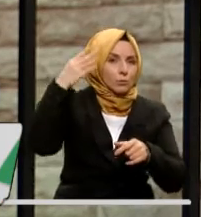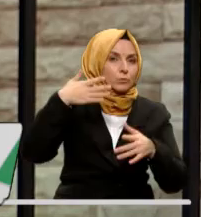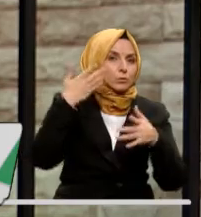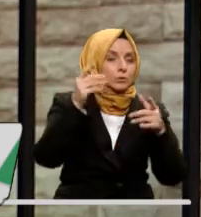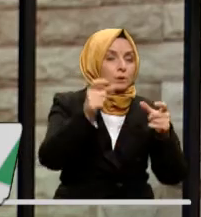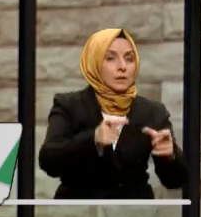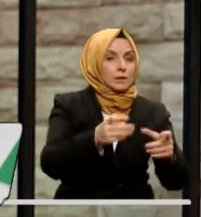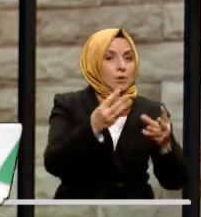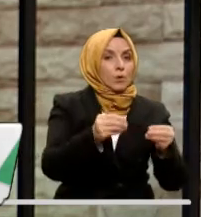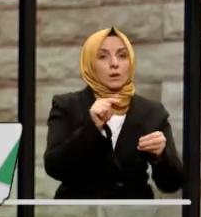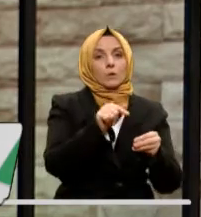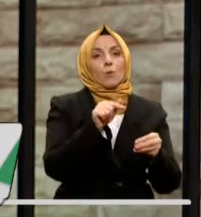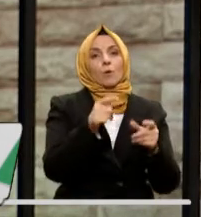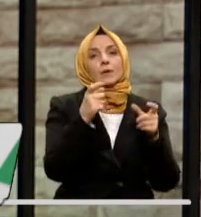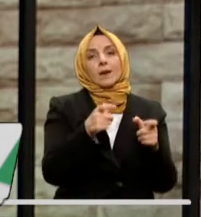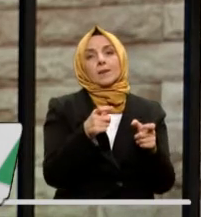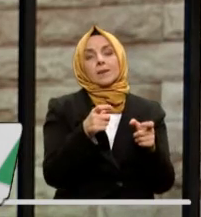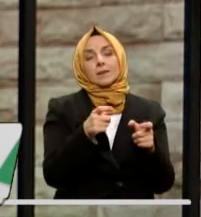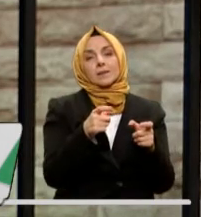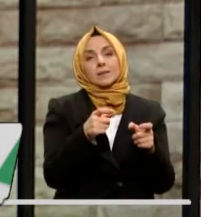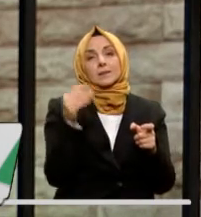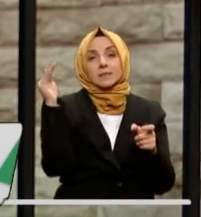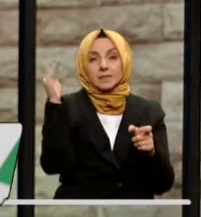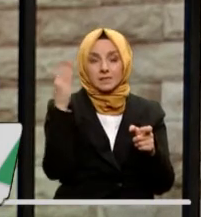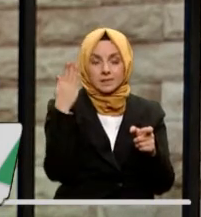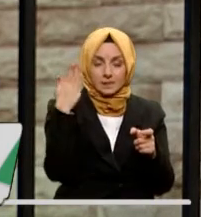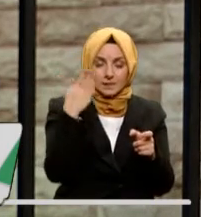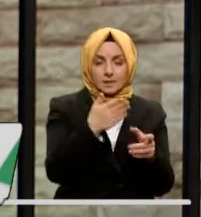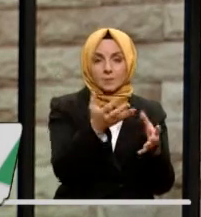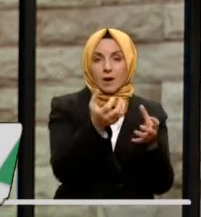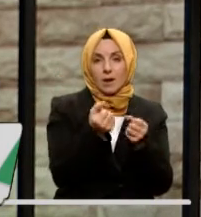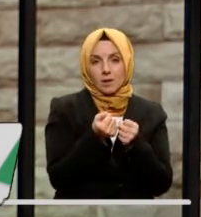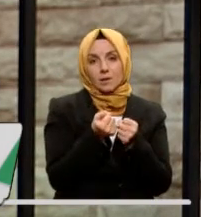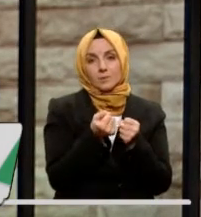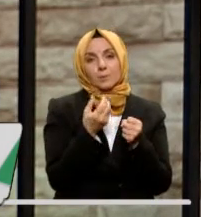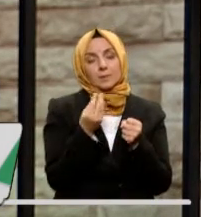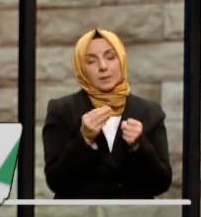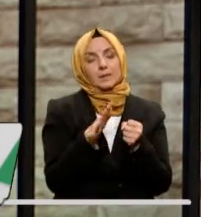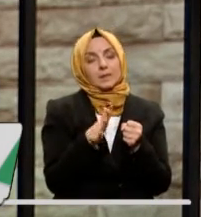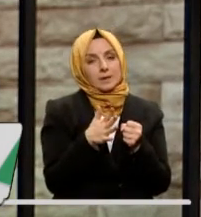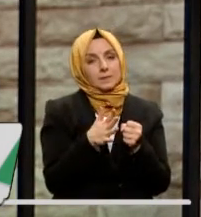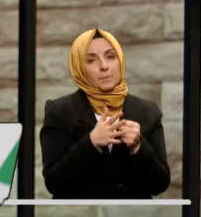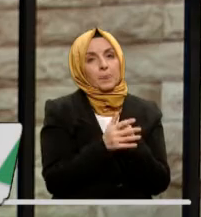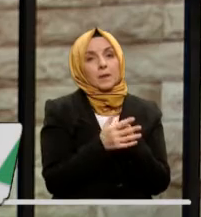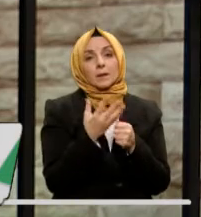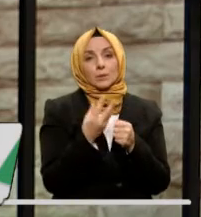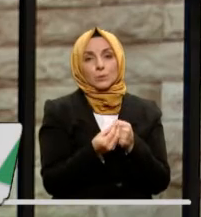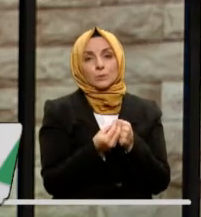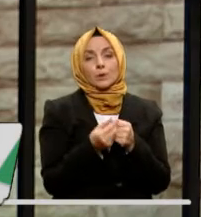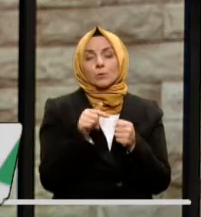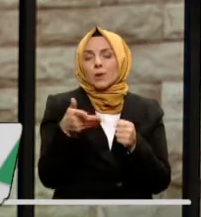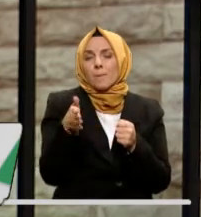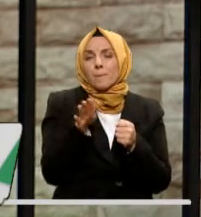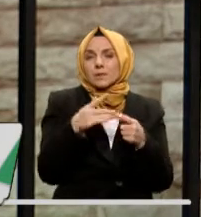kurslarımıza bu takvimleri göndererek oradan Vatandaşlarımızın temin etmesini sağlıyorlar Bunun dışında biz